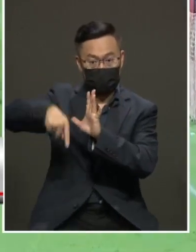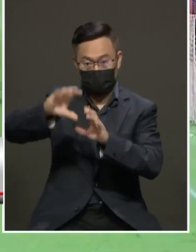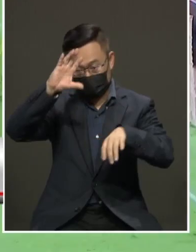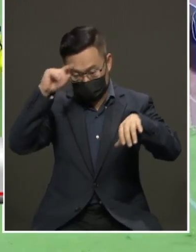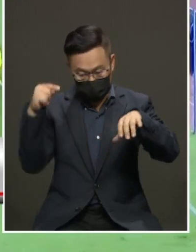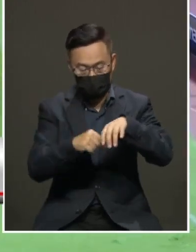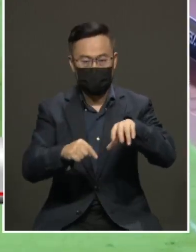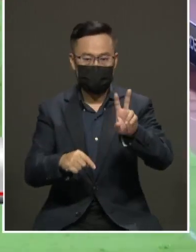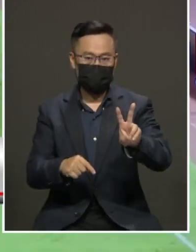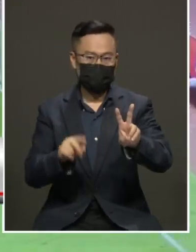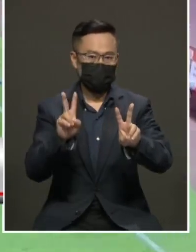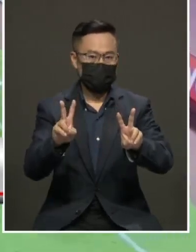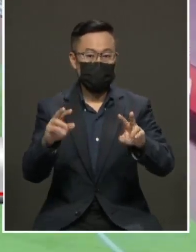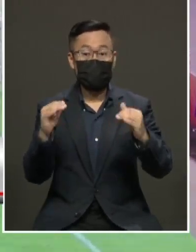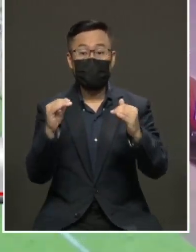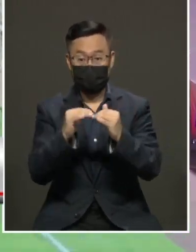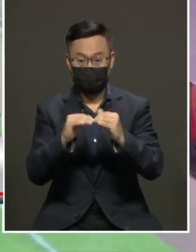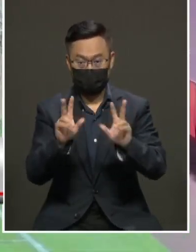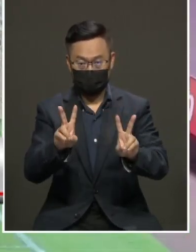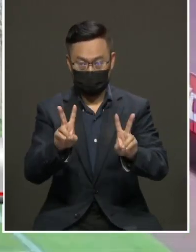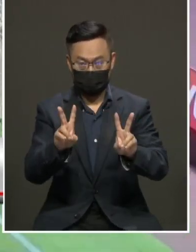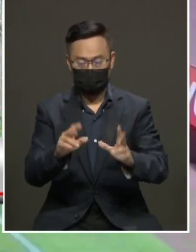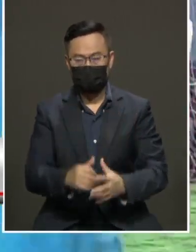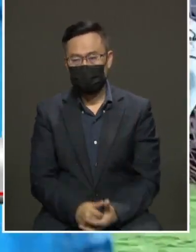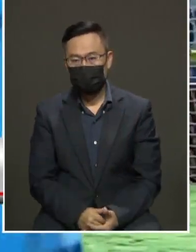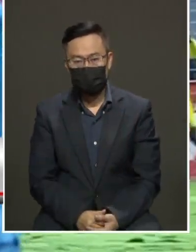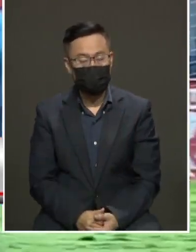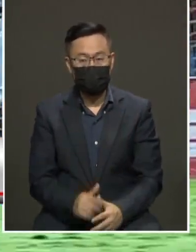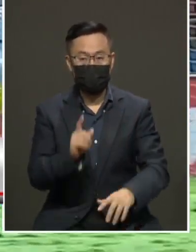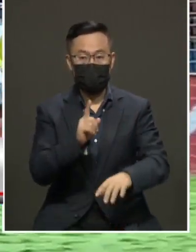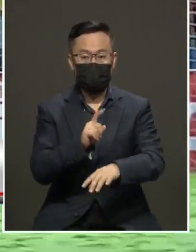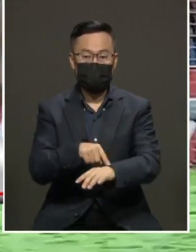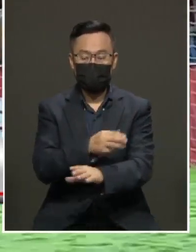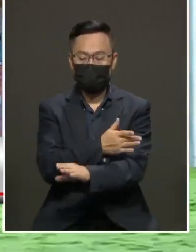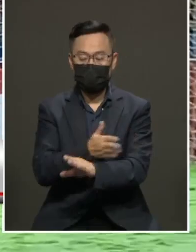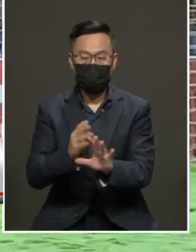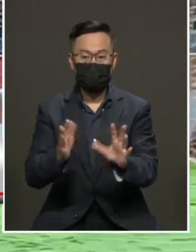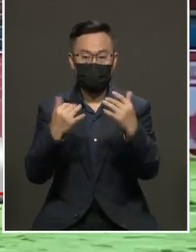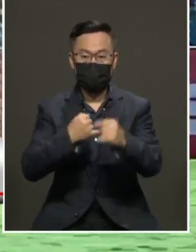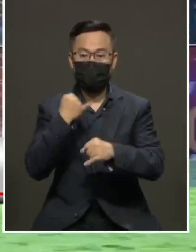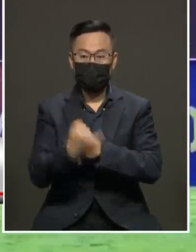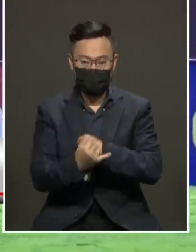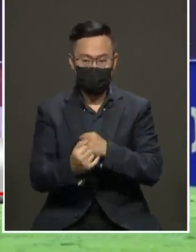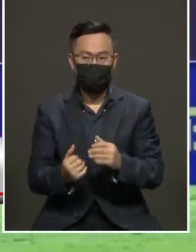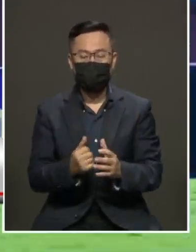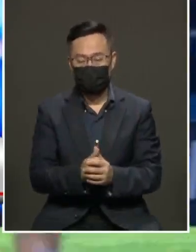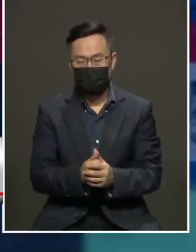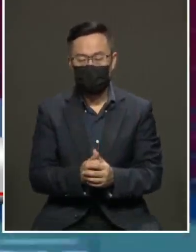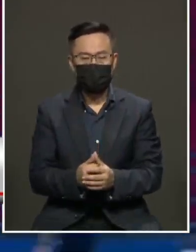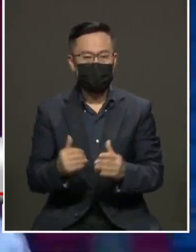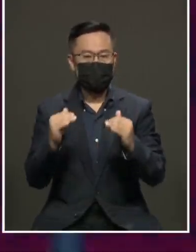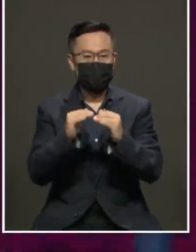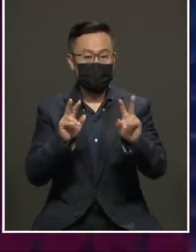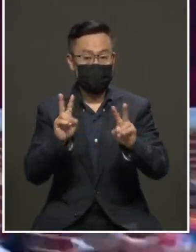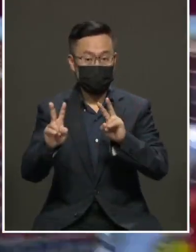าลีนาเลสก็โหม่งเข้าไปค่ะตามตีเสมอ 2-2 แล้วก็ไม่มีประตูเพิ่มนะคะจบเกมค่ะเสมอกันไปนะคะแบ่งกันไป